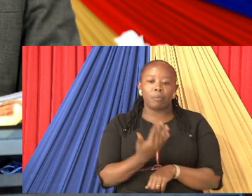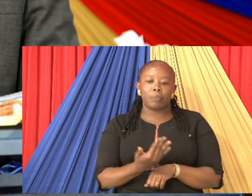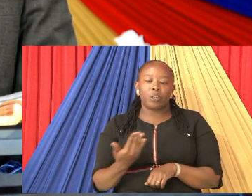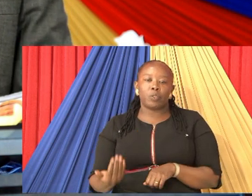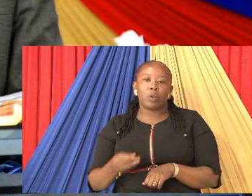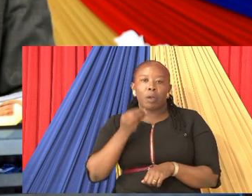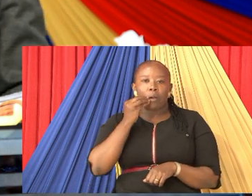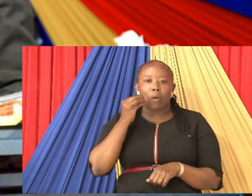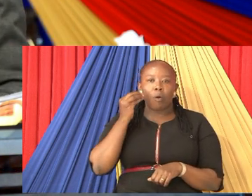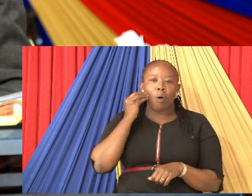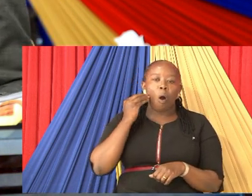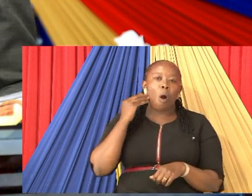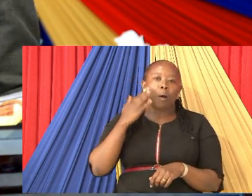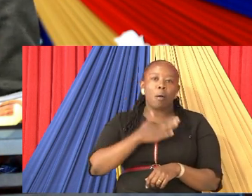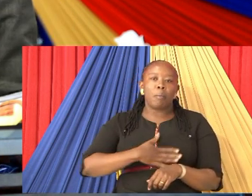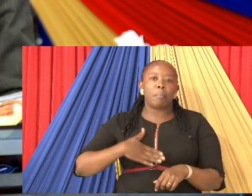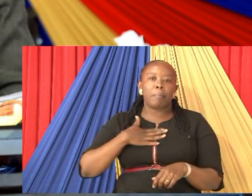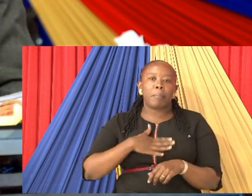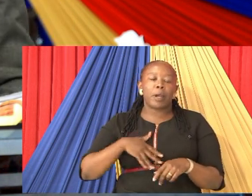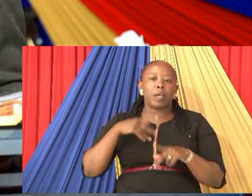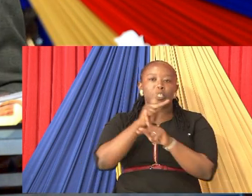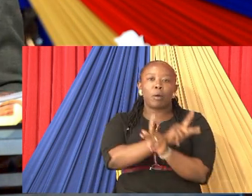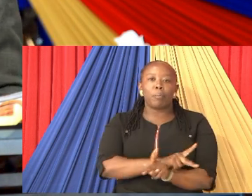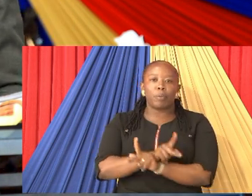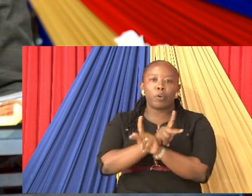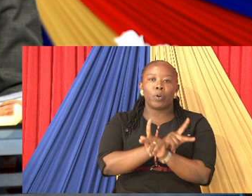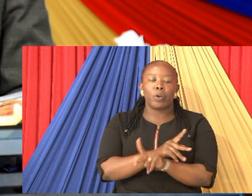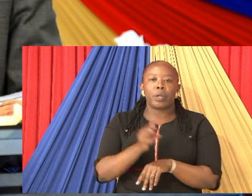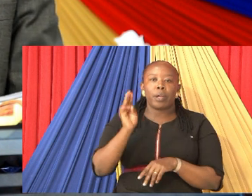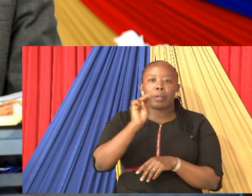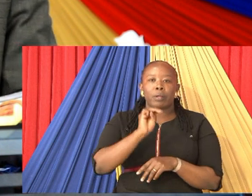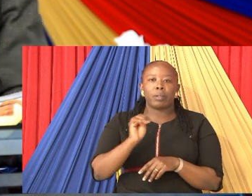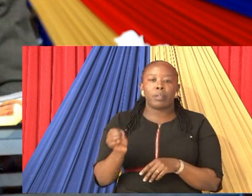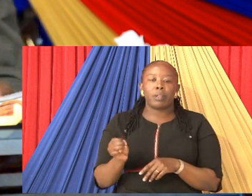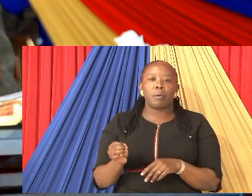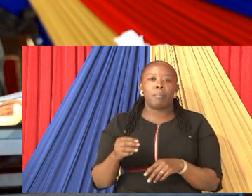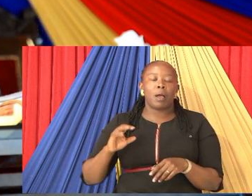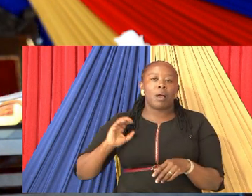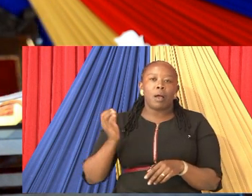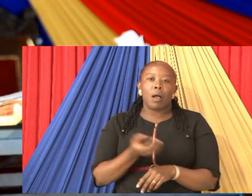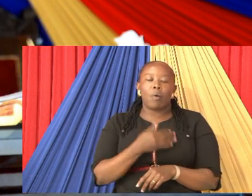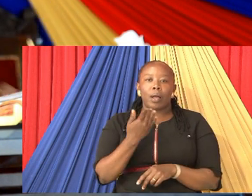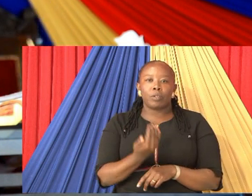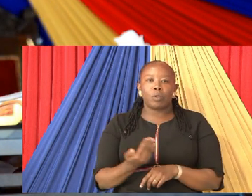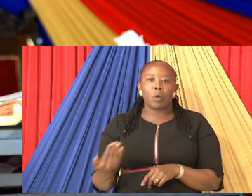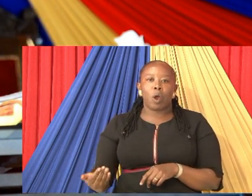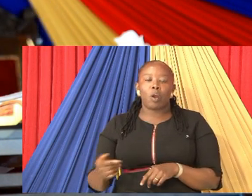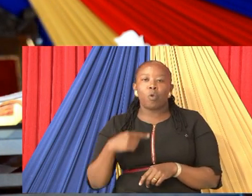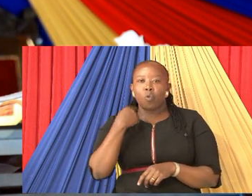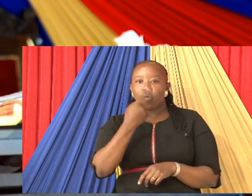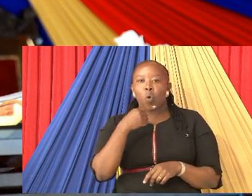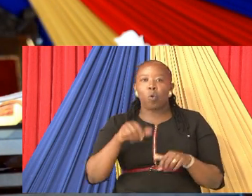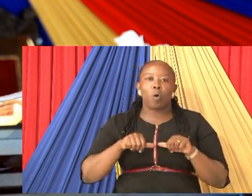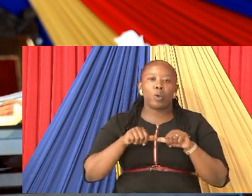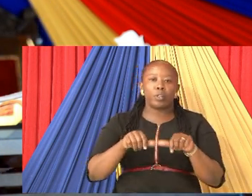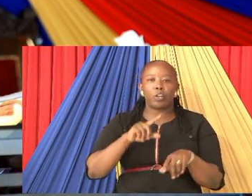ukaendelee kuwazingira na uwepo wako. Watoto wetu ambao ni wafomfo wanaoendelea kufanya mitihani yao, Bwana ukawashikirie na kuwaongoza